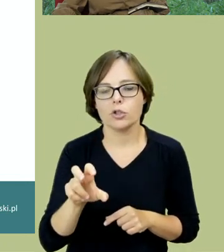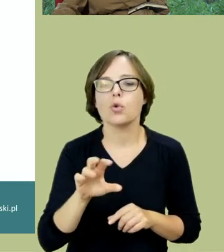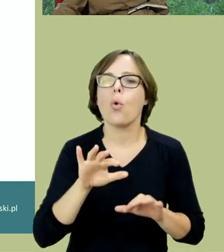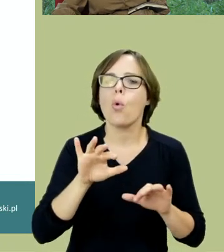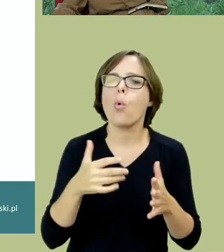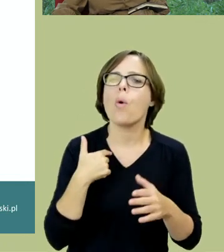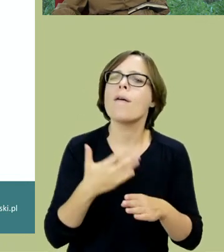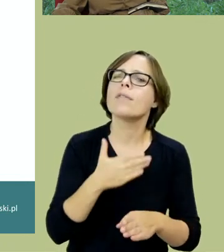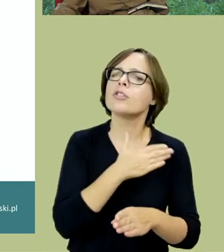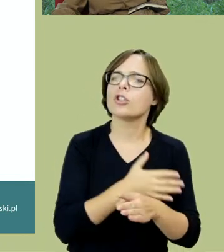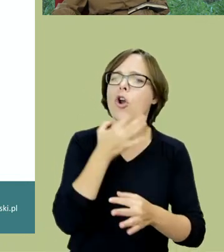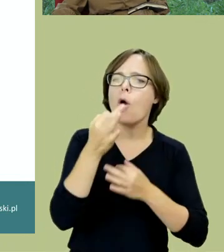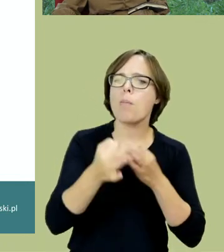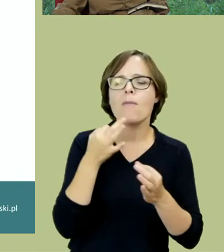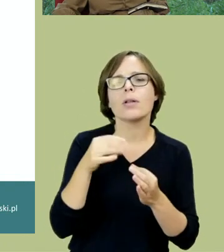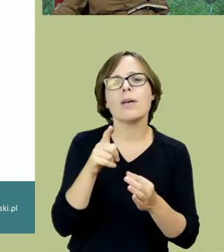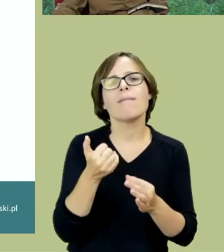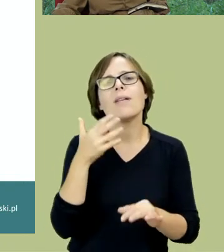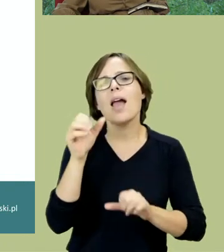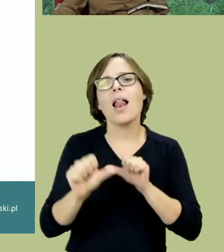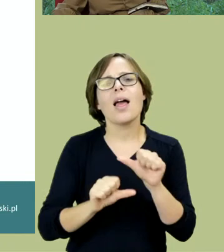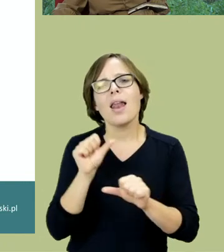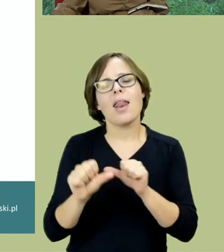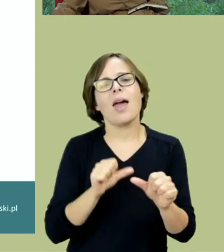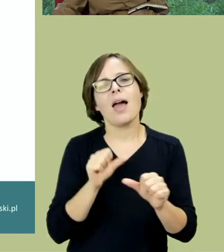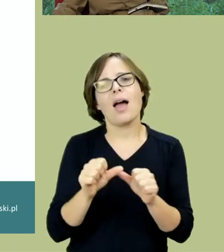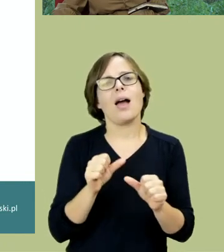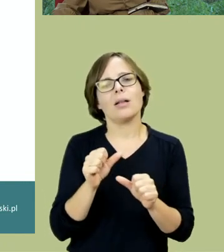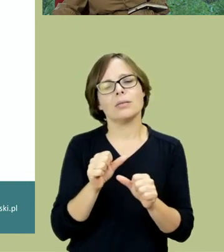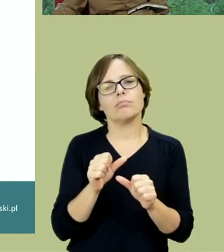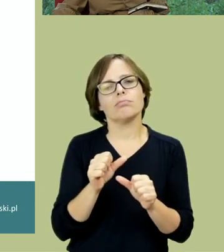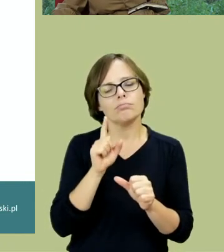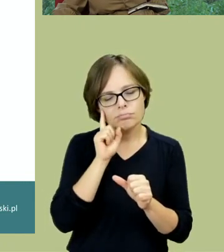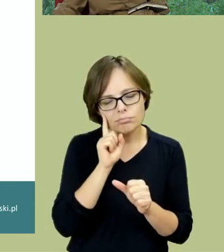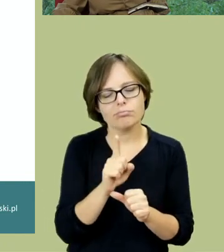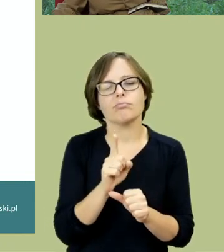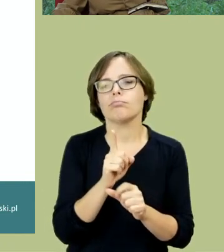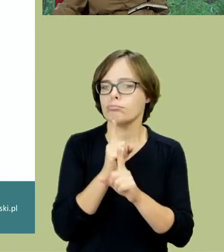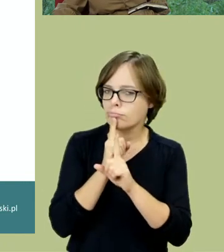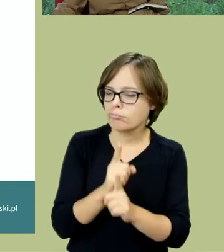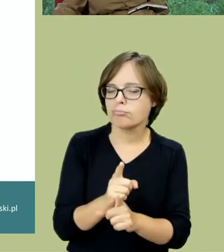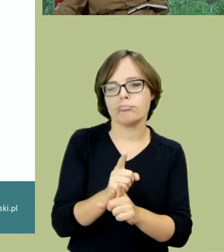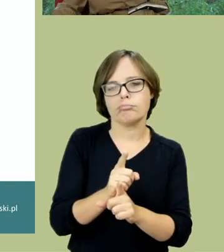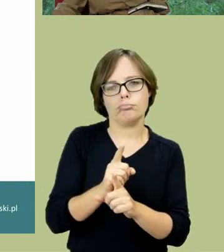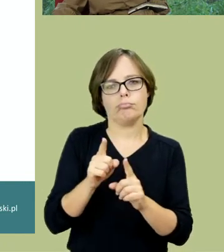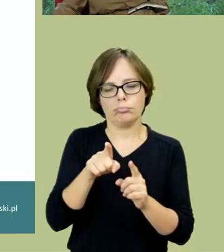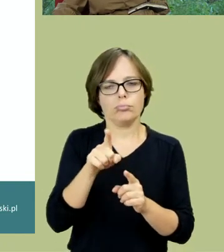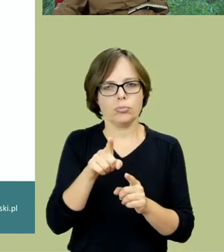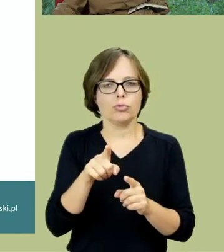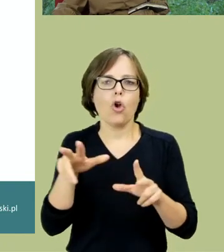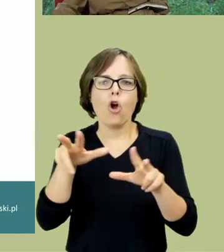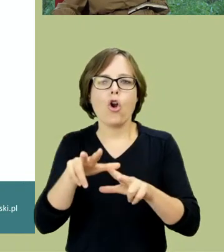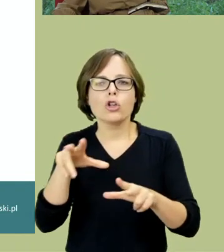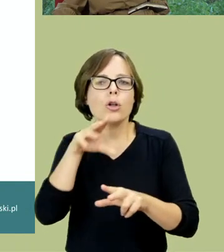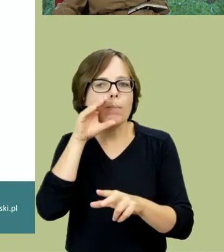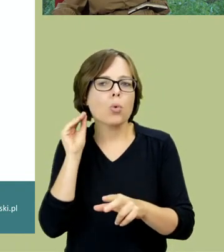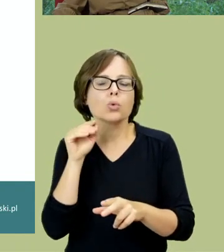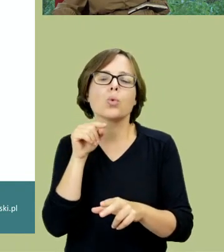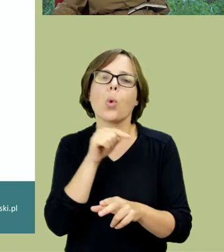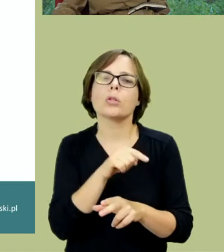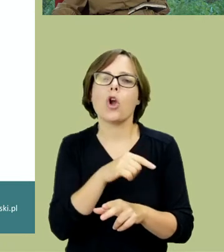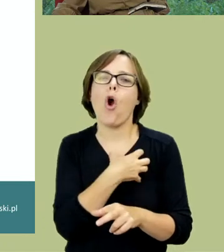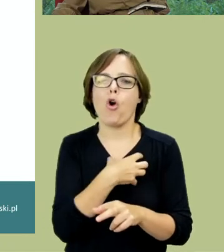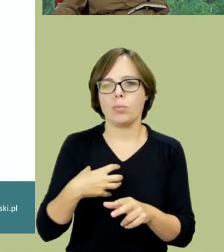wspominałam o niej, ta wieloletnia, bardzo wierna Piłsudskim gosposia. One we dwie